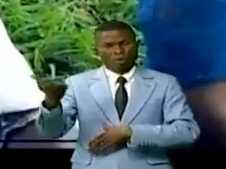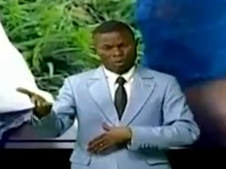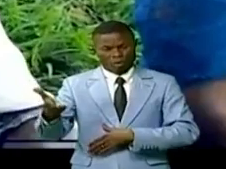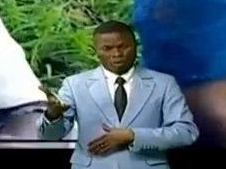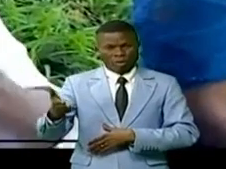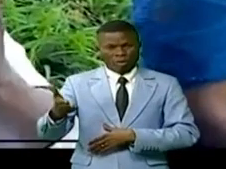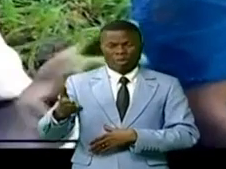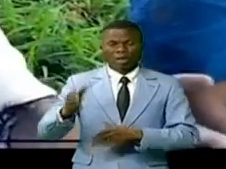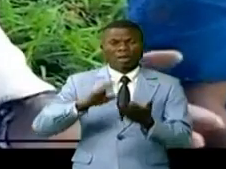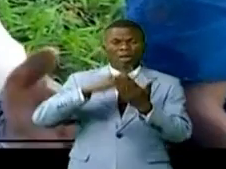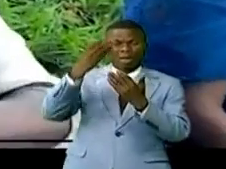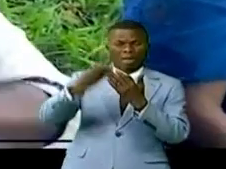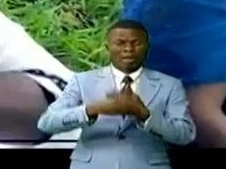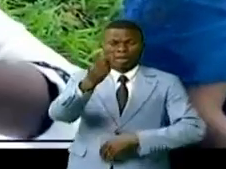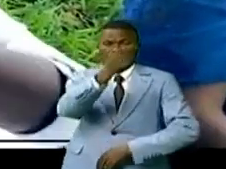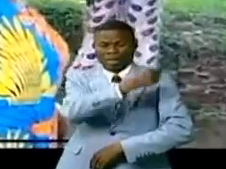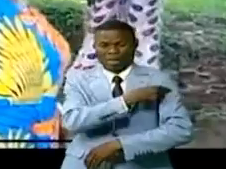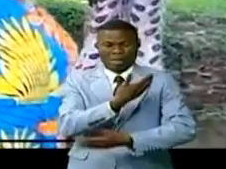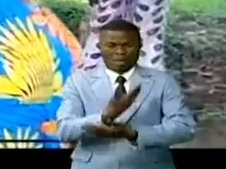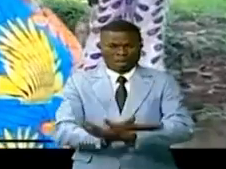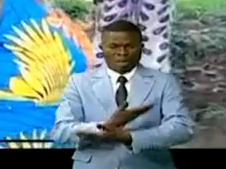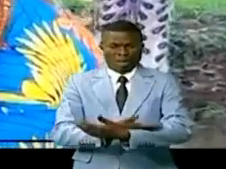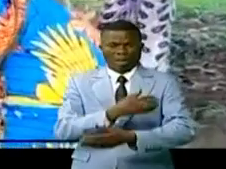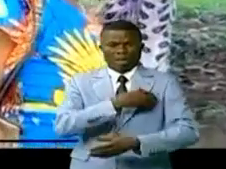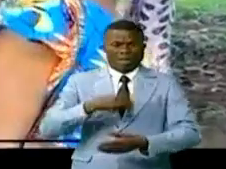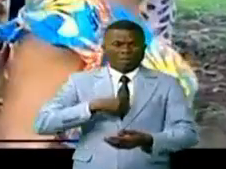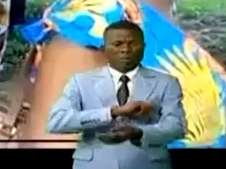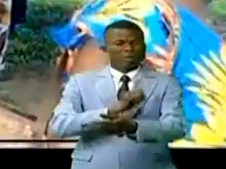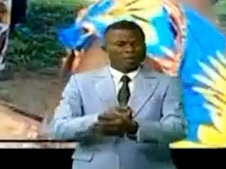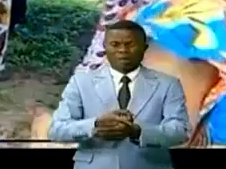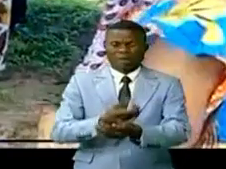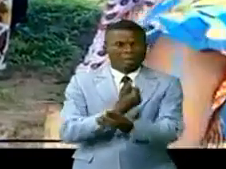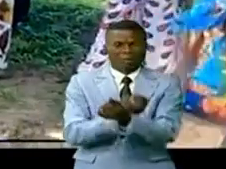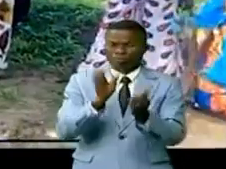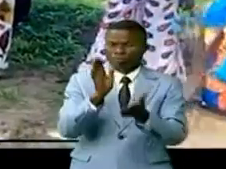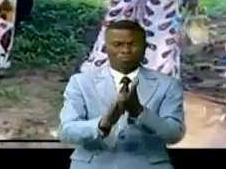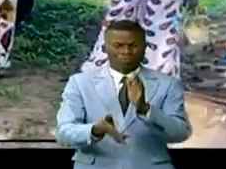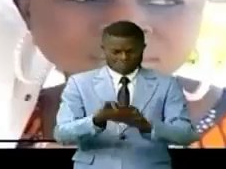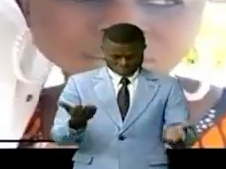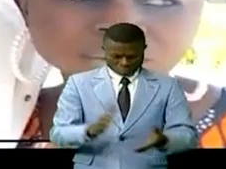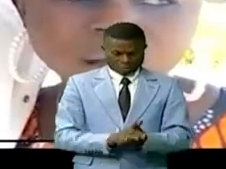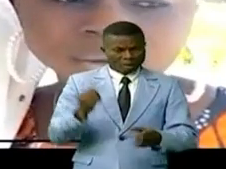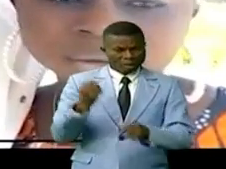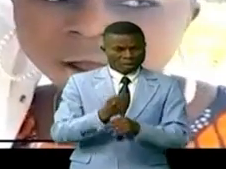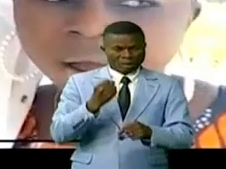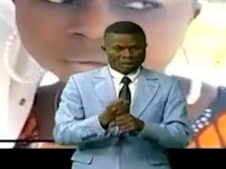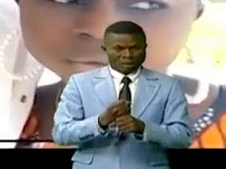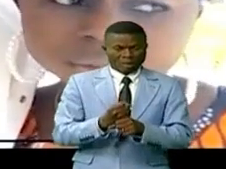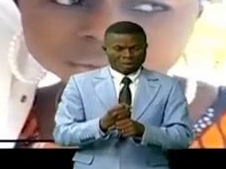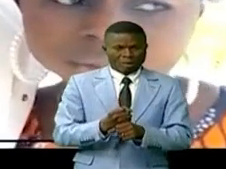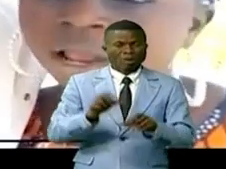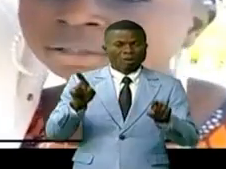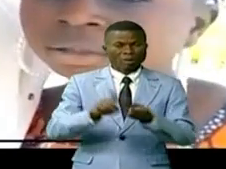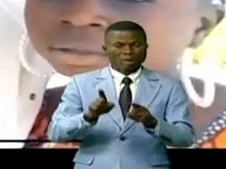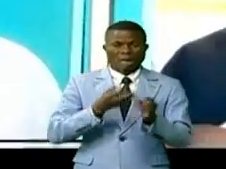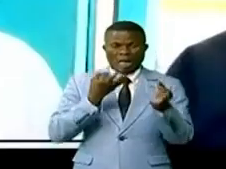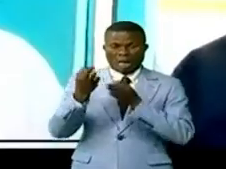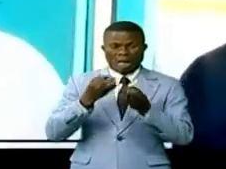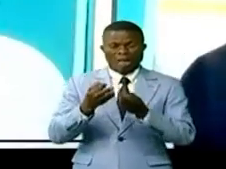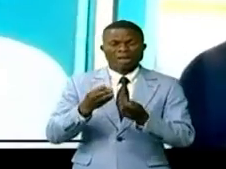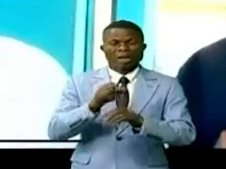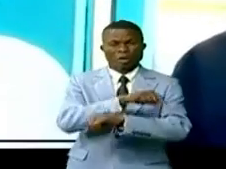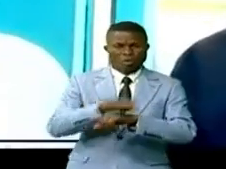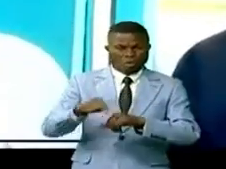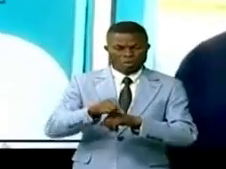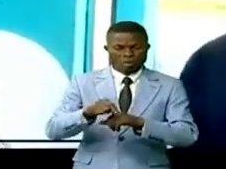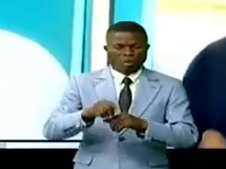le calendrier vaccinal de l'enfant et de la femme enceinte qui n'est pas respecté, les activités de monitoring des données dont les bureaux centraux